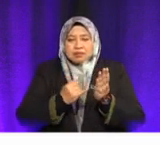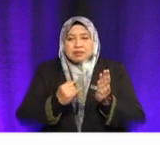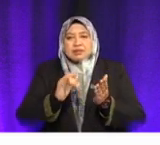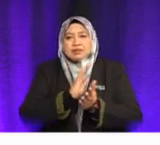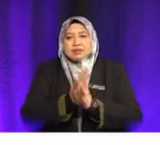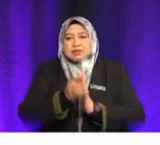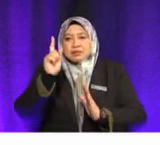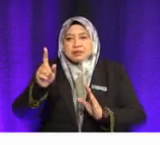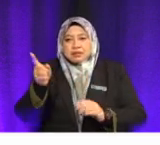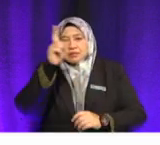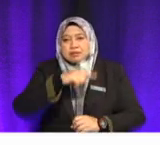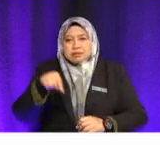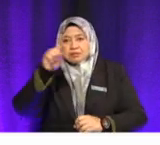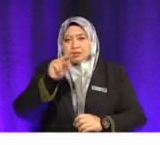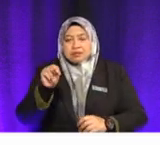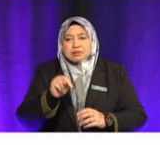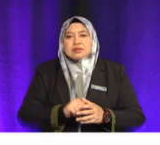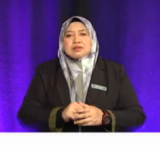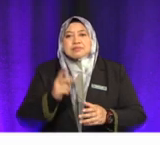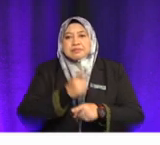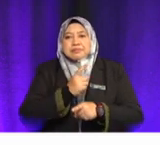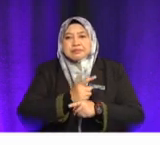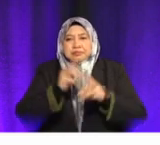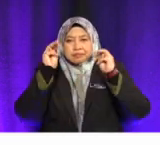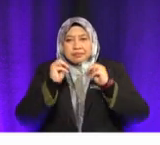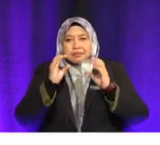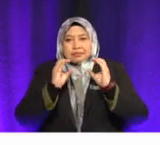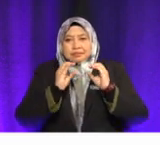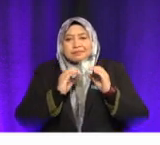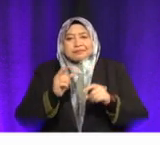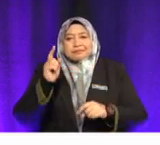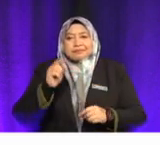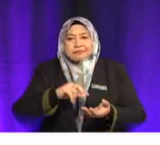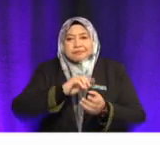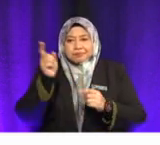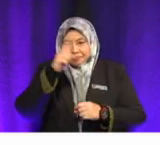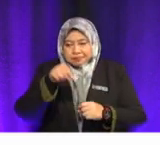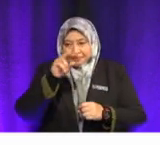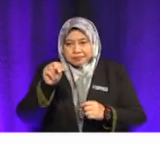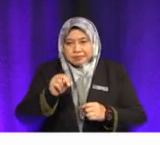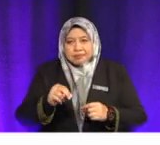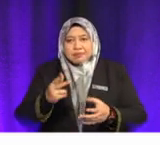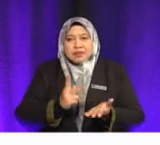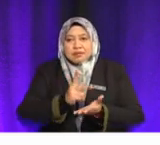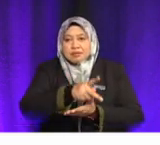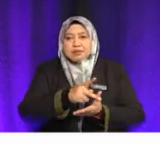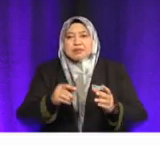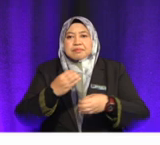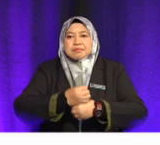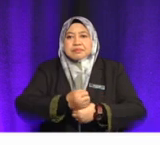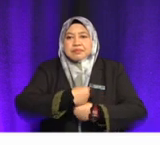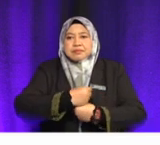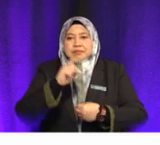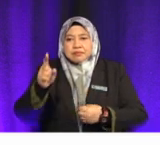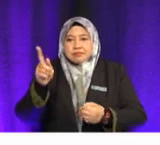bulatan betul bila kata satu bulatan Oke jadi lokasi ini membentuk satu bulan tadi mana caranya adalah 3